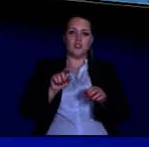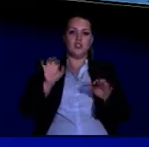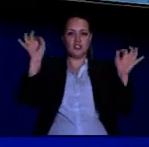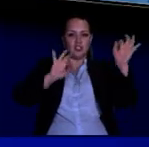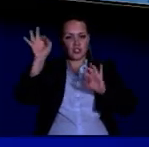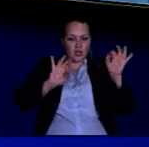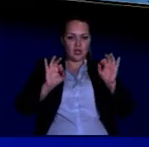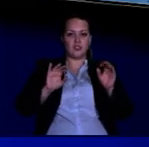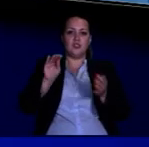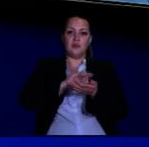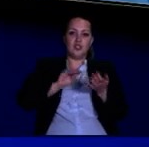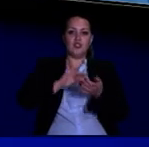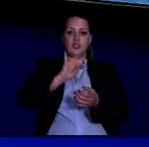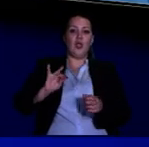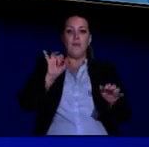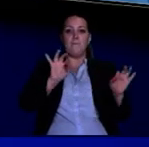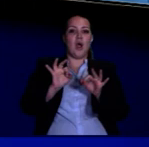пишет или поет.